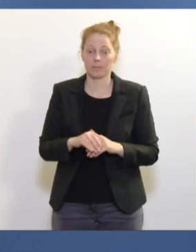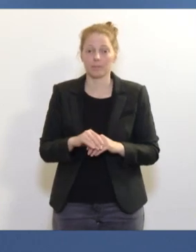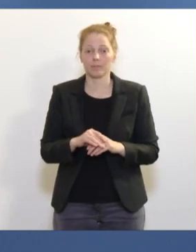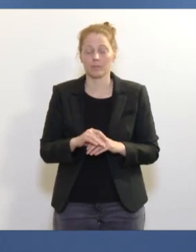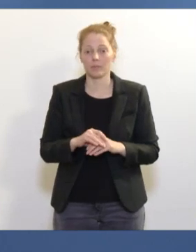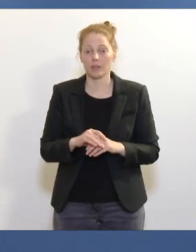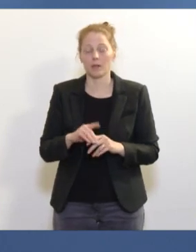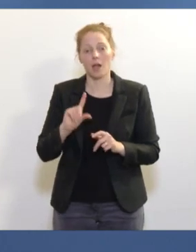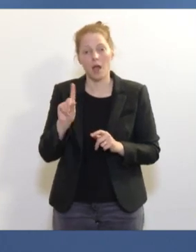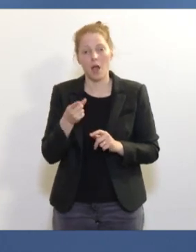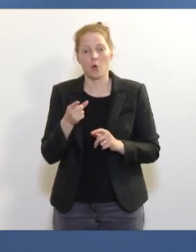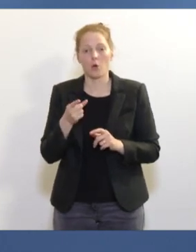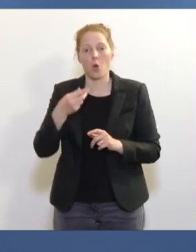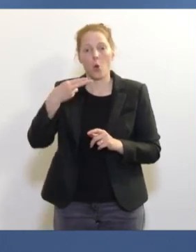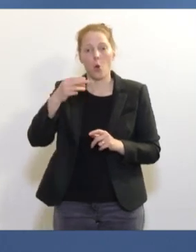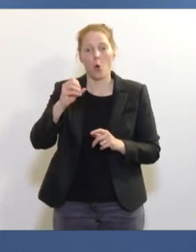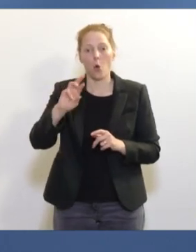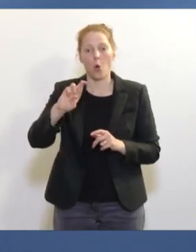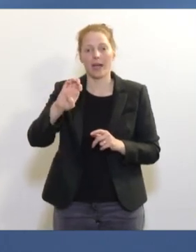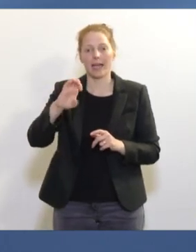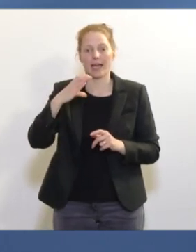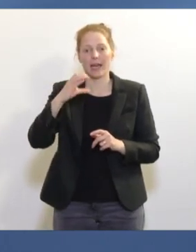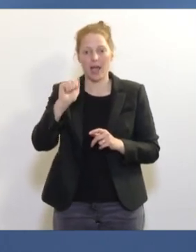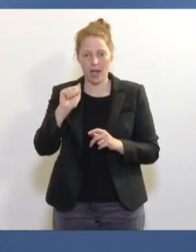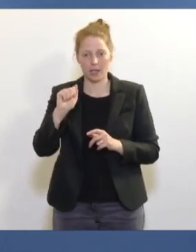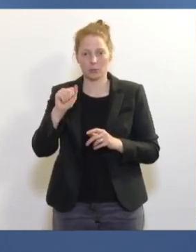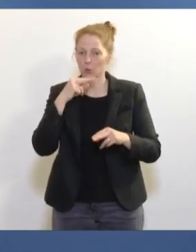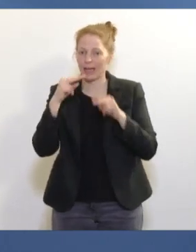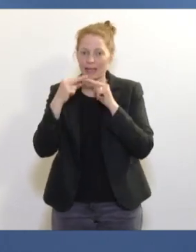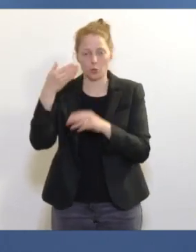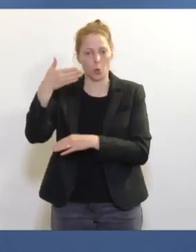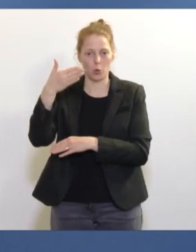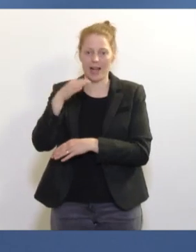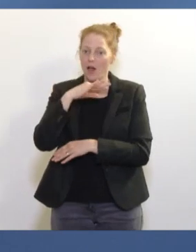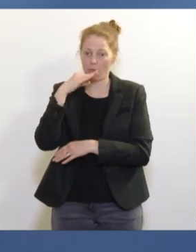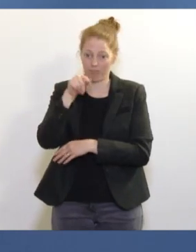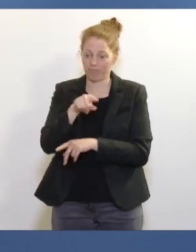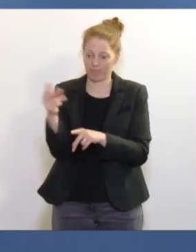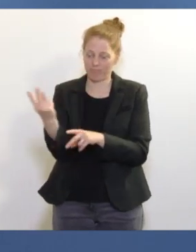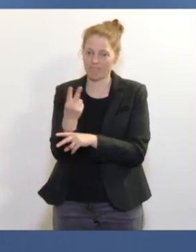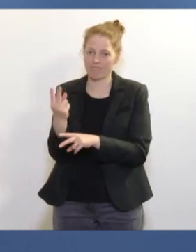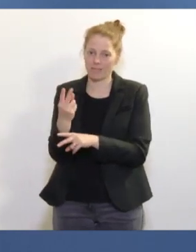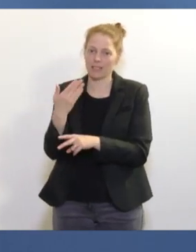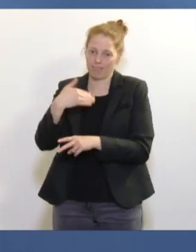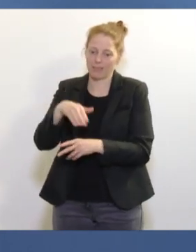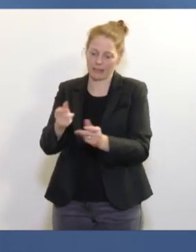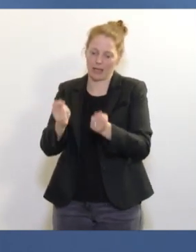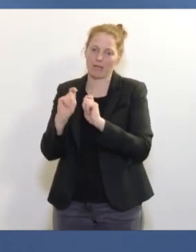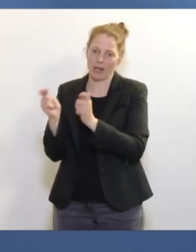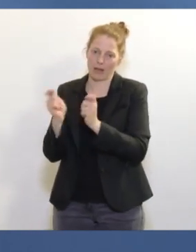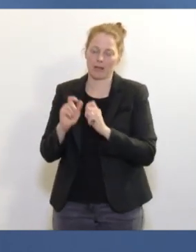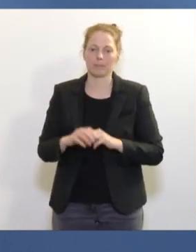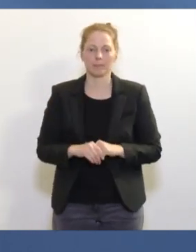so, und dass natürlich die ganzen Horeca-Bereiche, das, wo auch viele Leute schaffen, das sind eigentlich die Hauptschifferen, die man da können